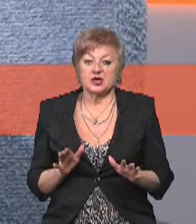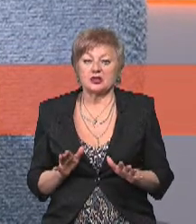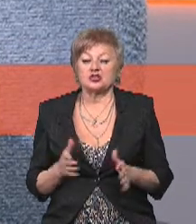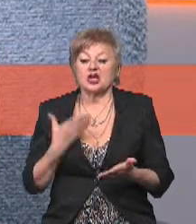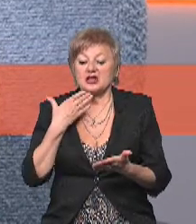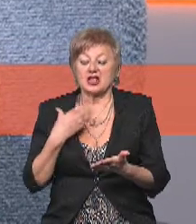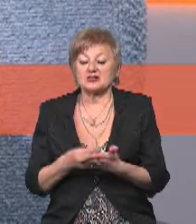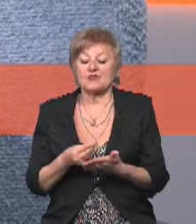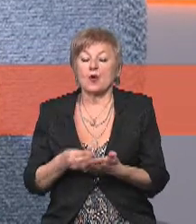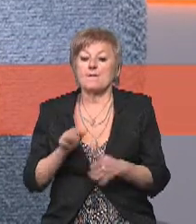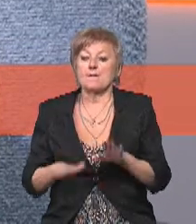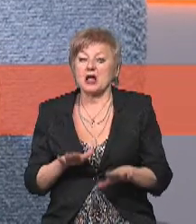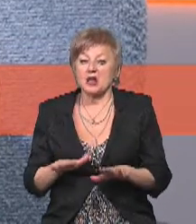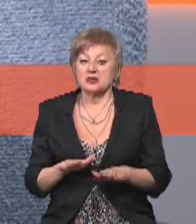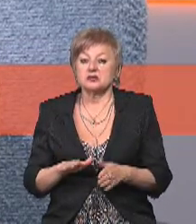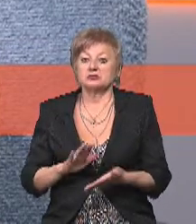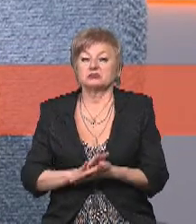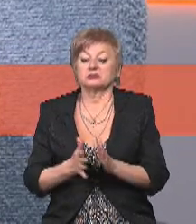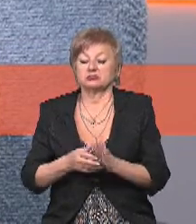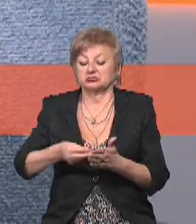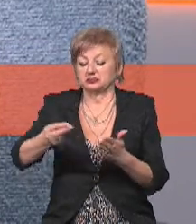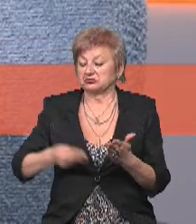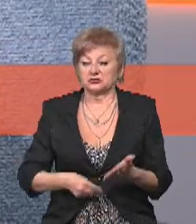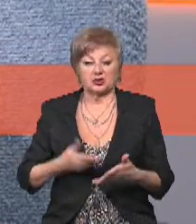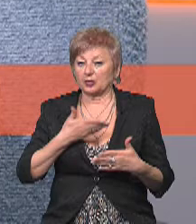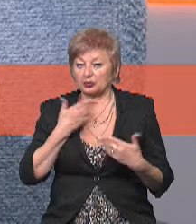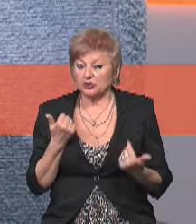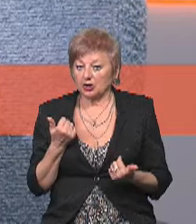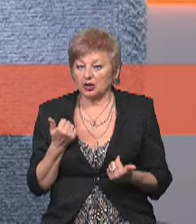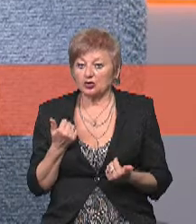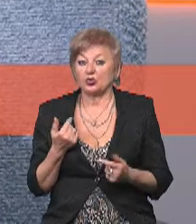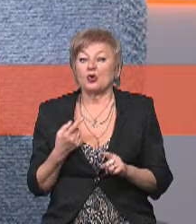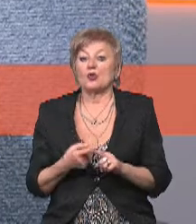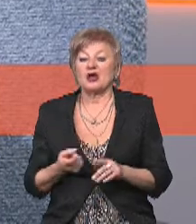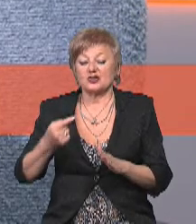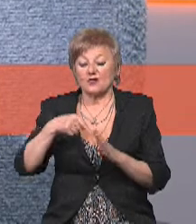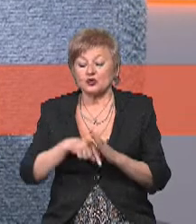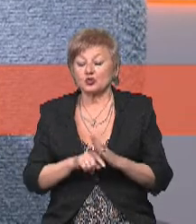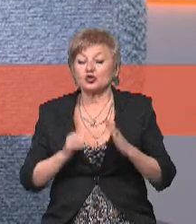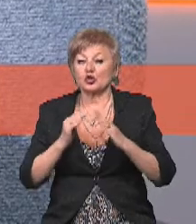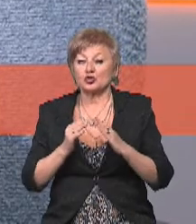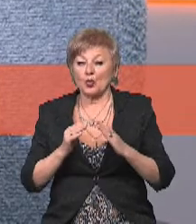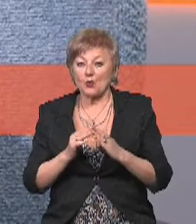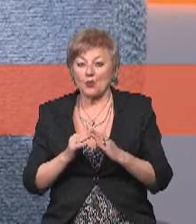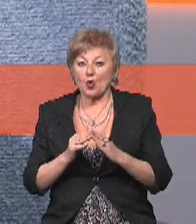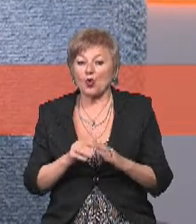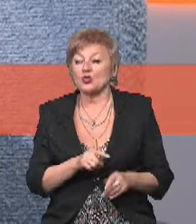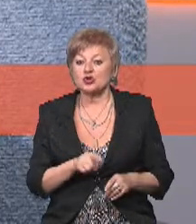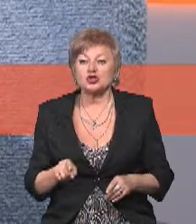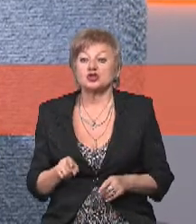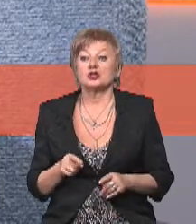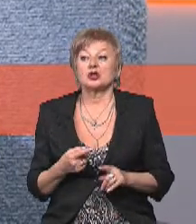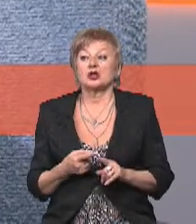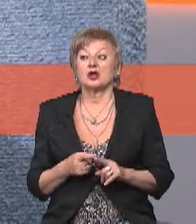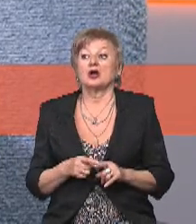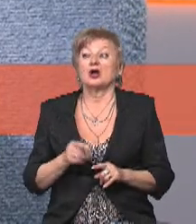свій баланс і не укладають акти розмежування. І у результаті внутрішньобудинкові мережі фактично кинуті на призволяще, і